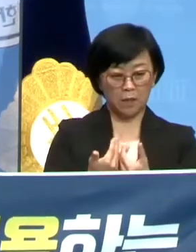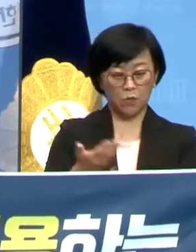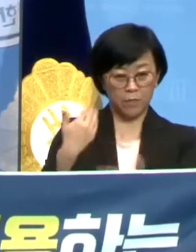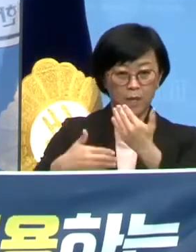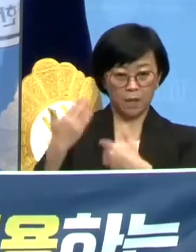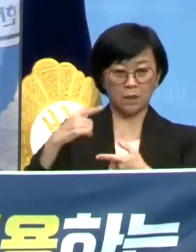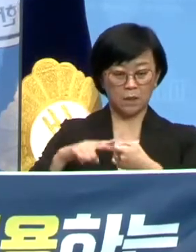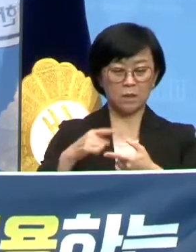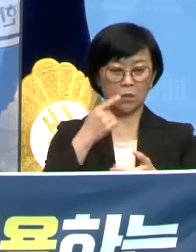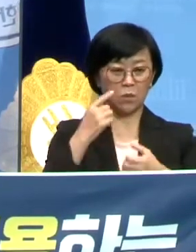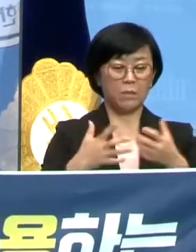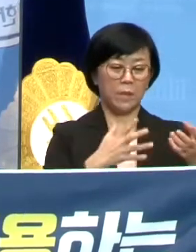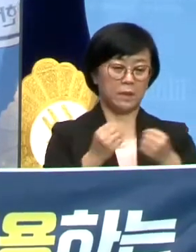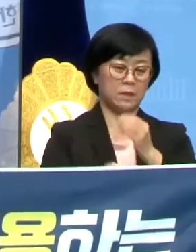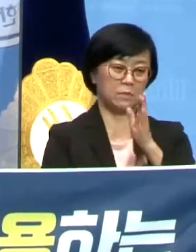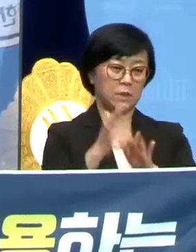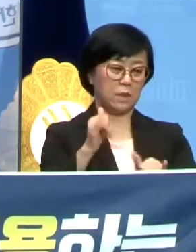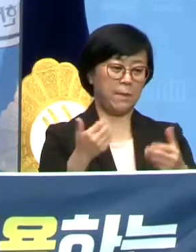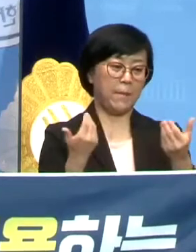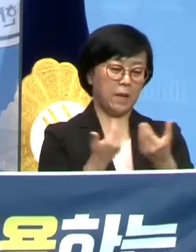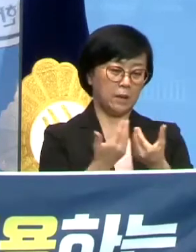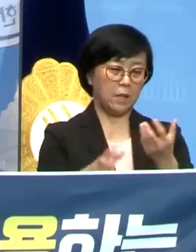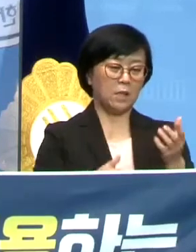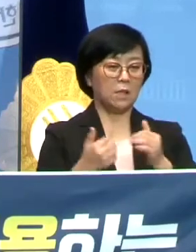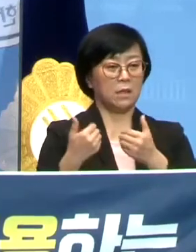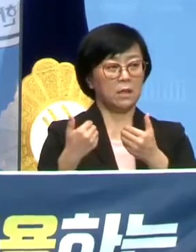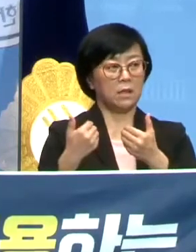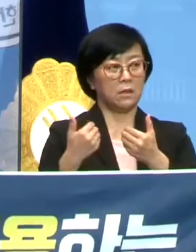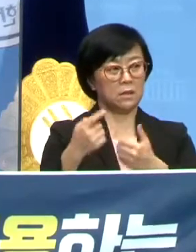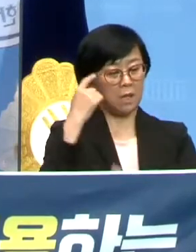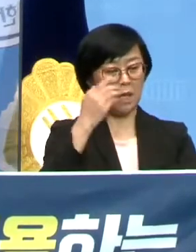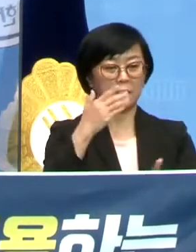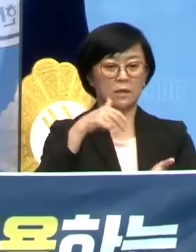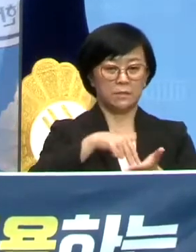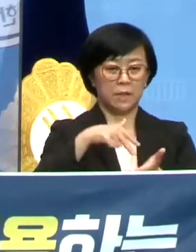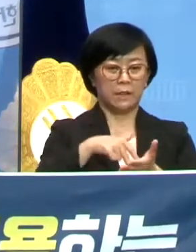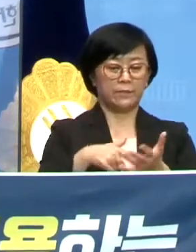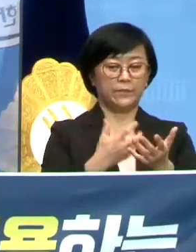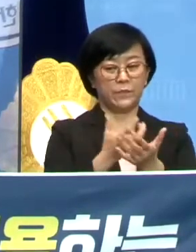많은 시민들의 반발을 저항을 부를 것이라고 생각합니다